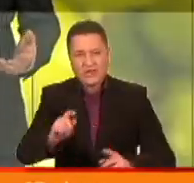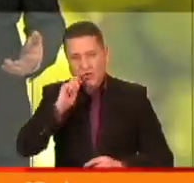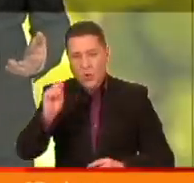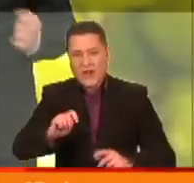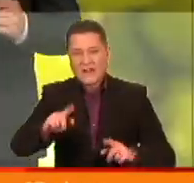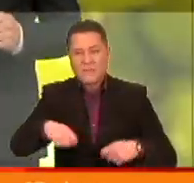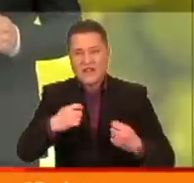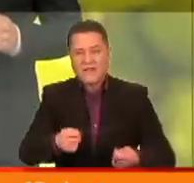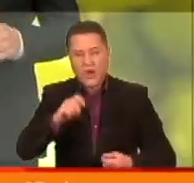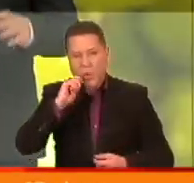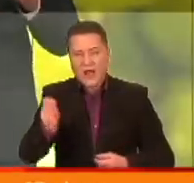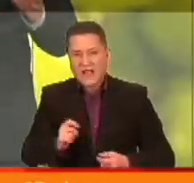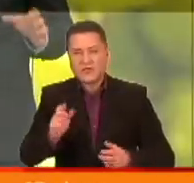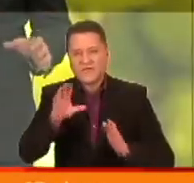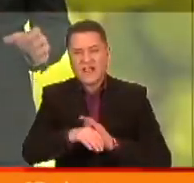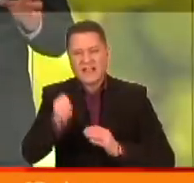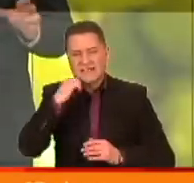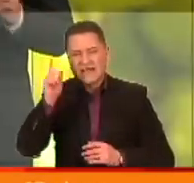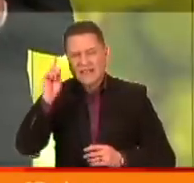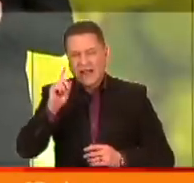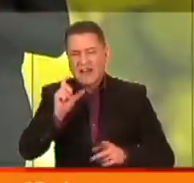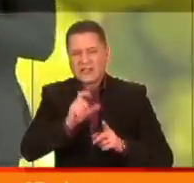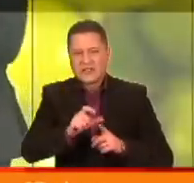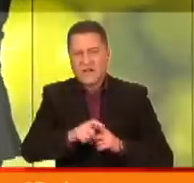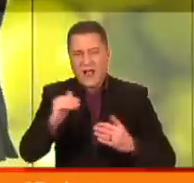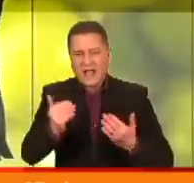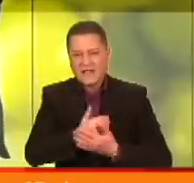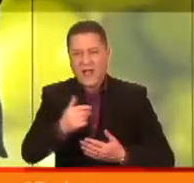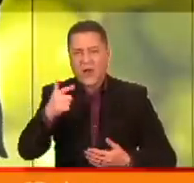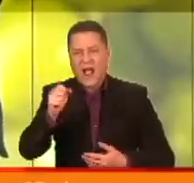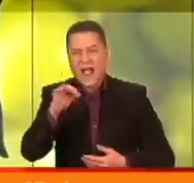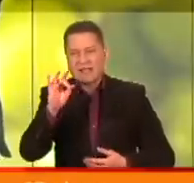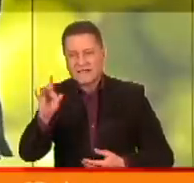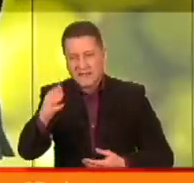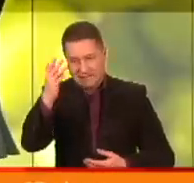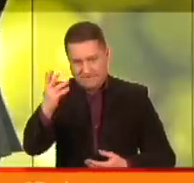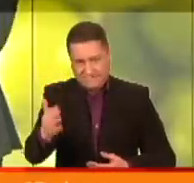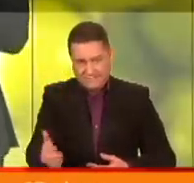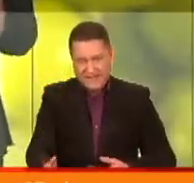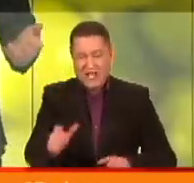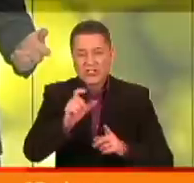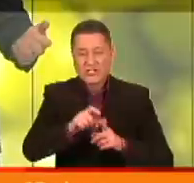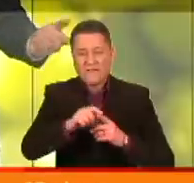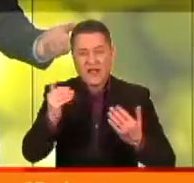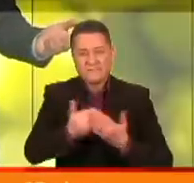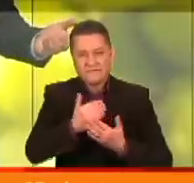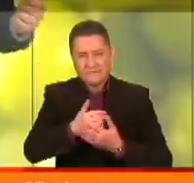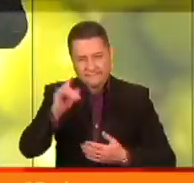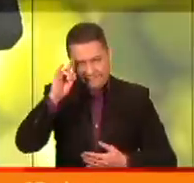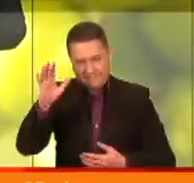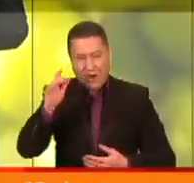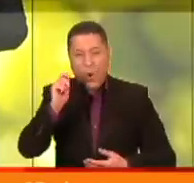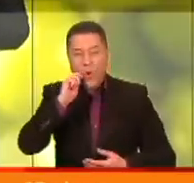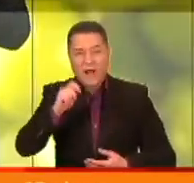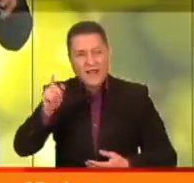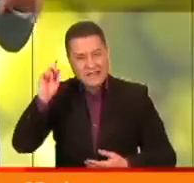Українську автентичність вкладають у застарілі слова та неологізми. Гайстер, бурштинок, виналь, сонцет. Хтось у новій назві